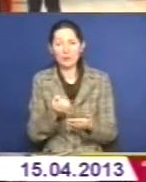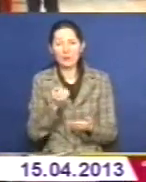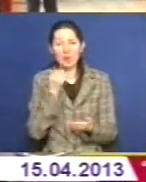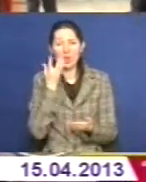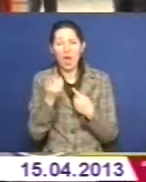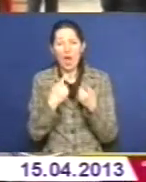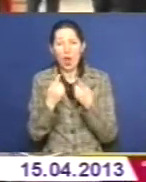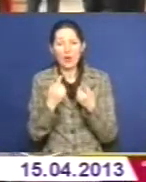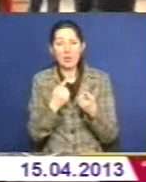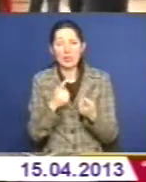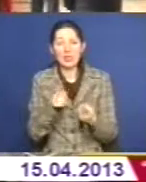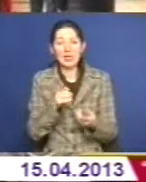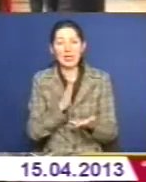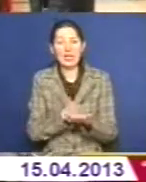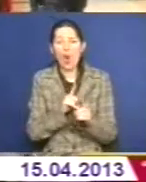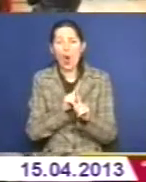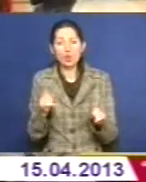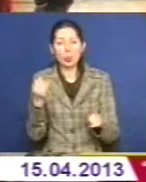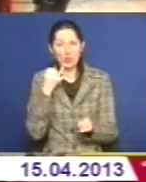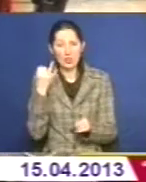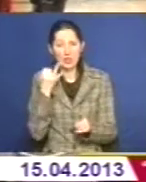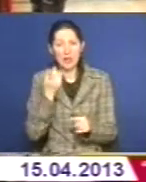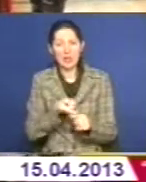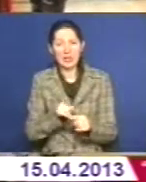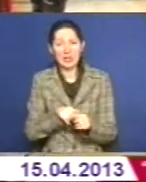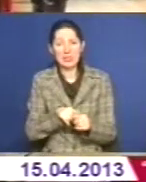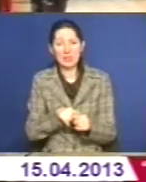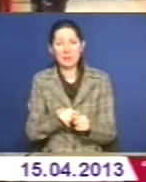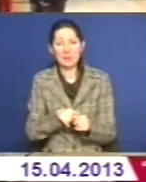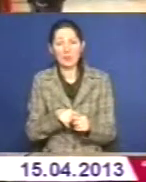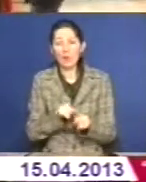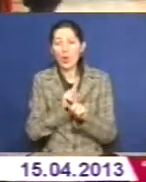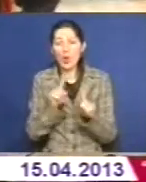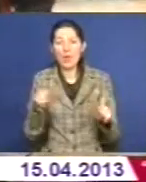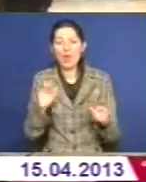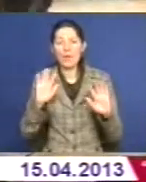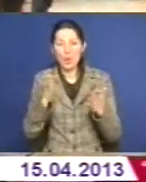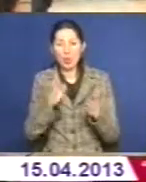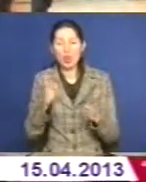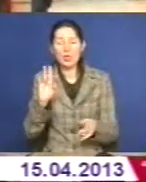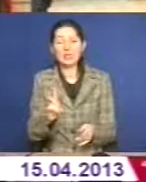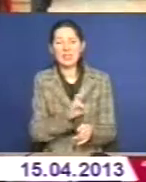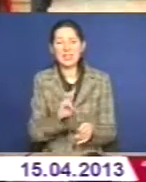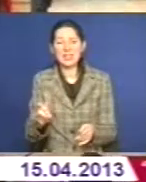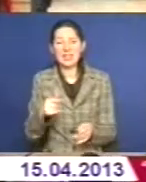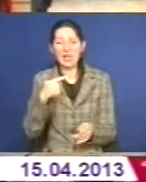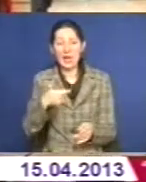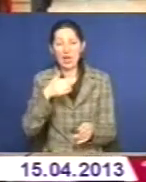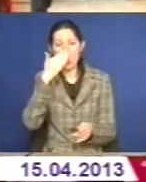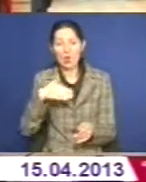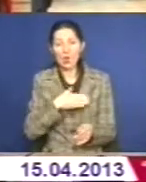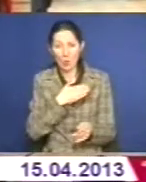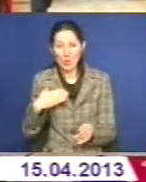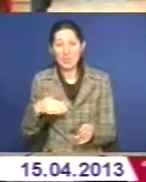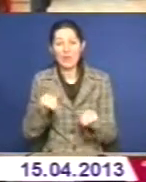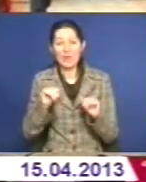говорити про чим він є особливим і цікавим, цей унікальний випадок, що священник греко-католицький